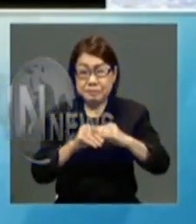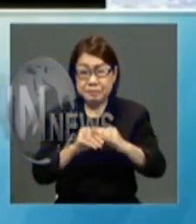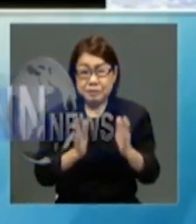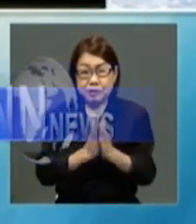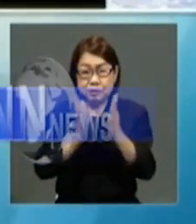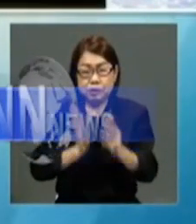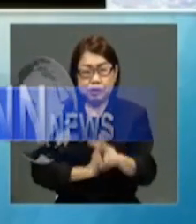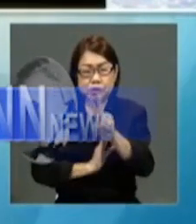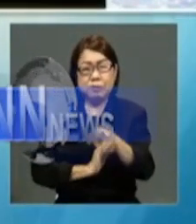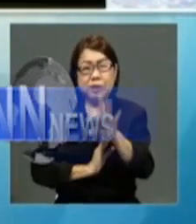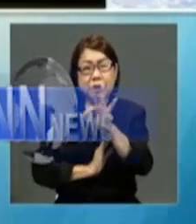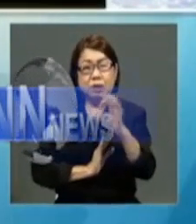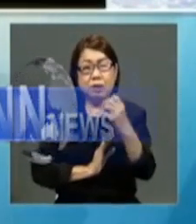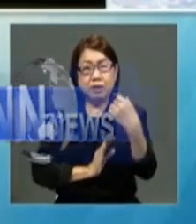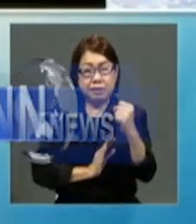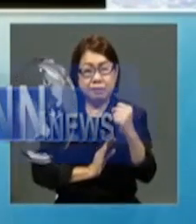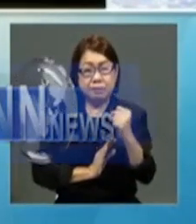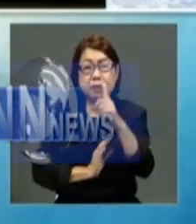การลงทะเบียน